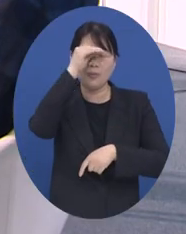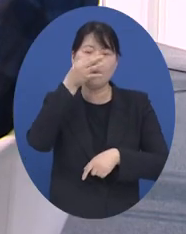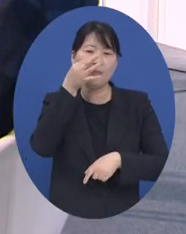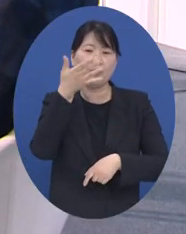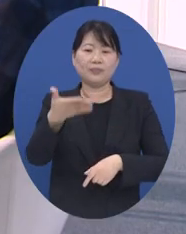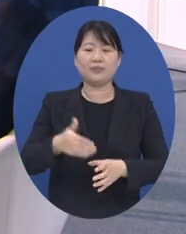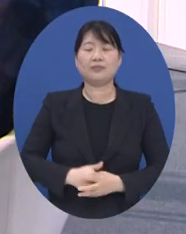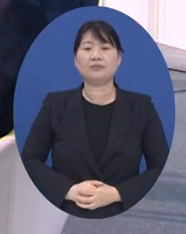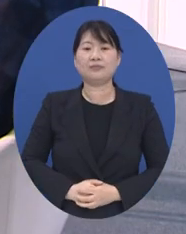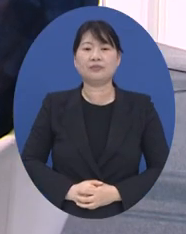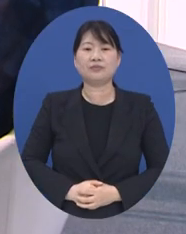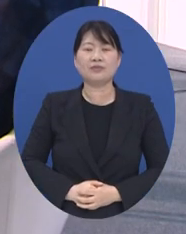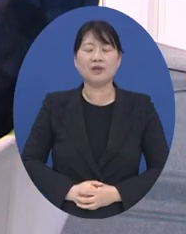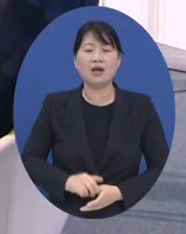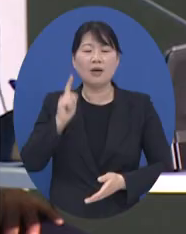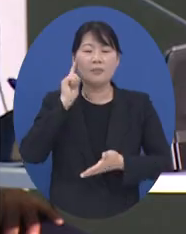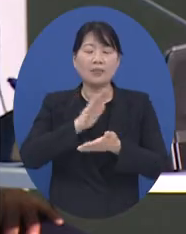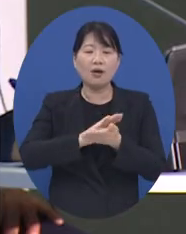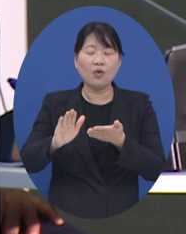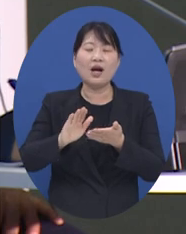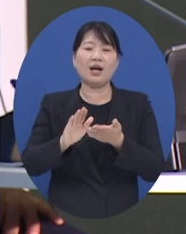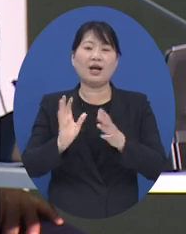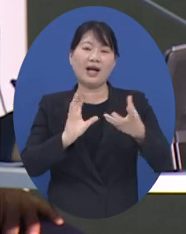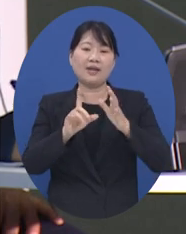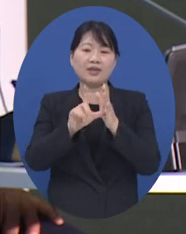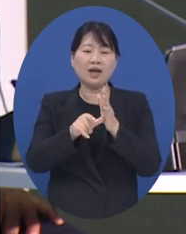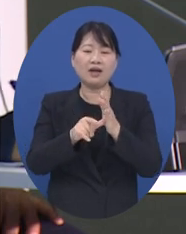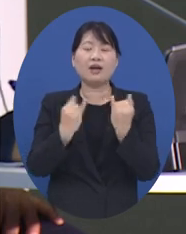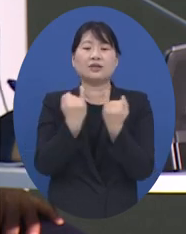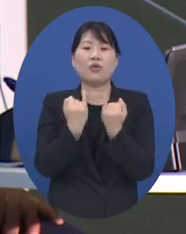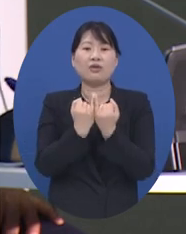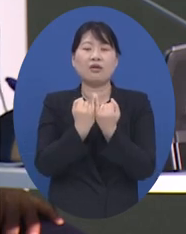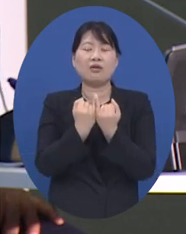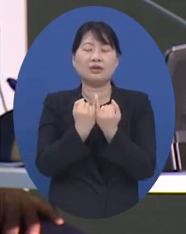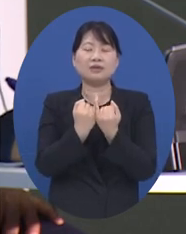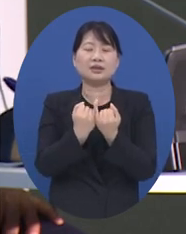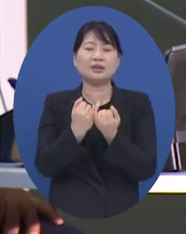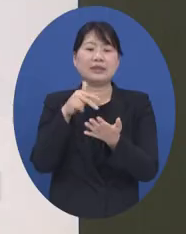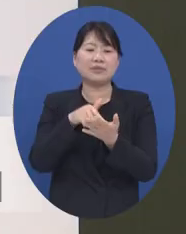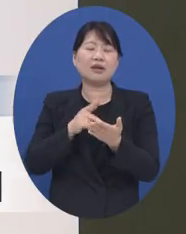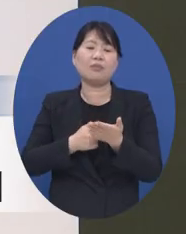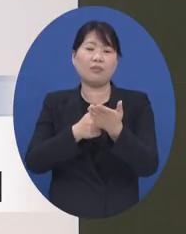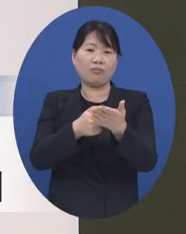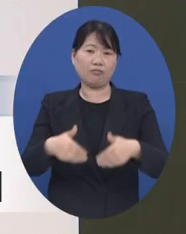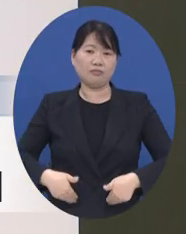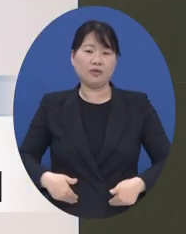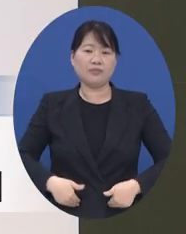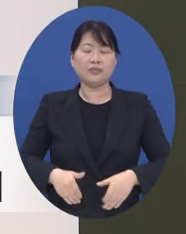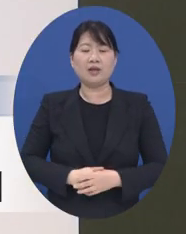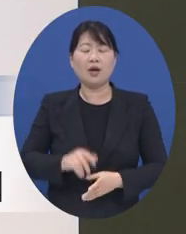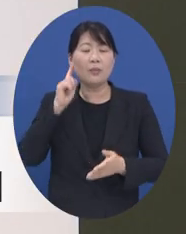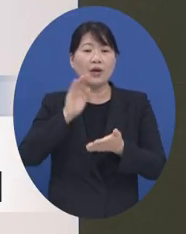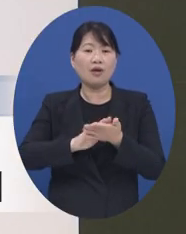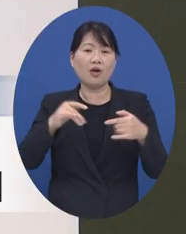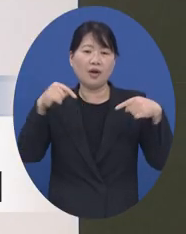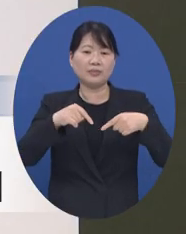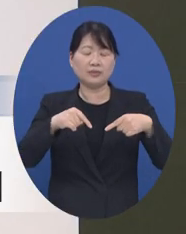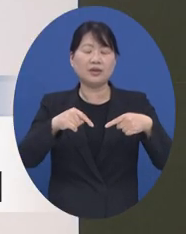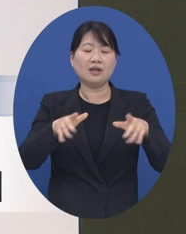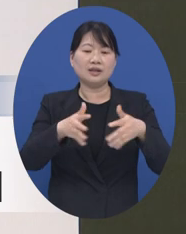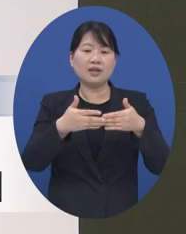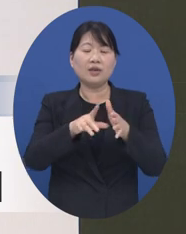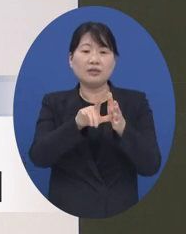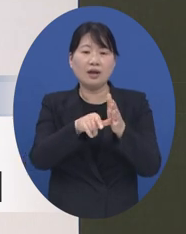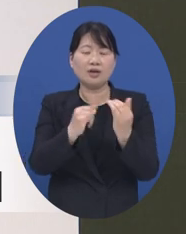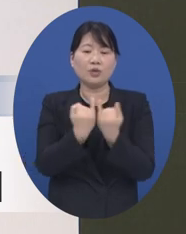또한 평화담론에 여성의 목소리가 반영돼야 한다는 지적도 제기됐습니다. 평화협정 체결 과정에서 여성이 참여할